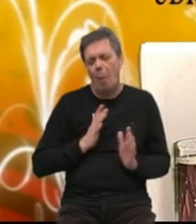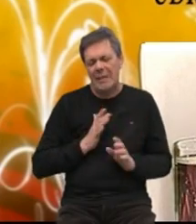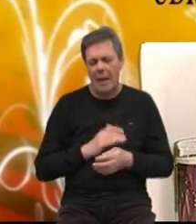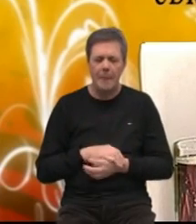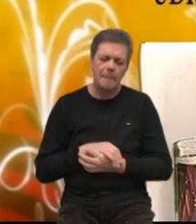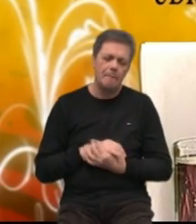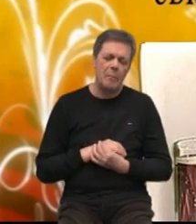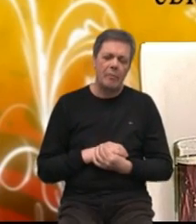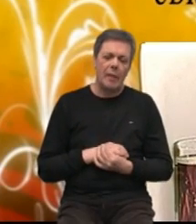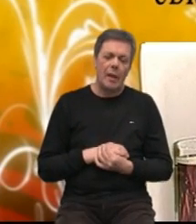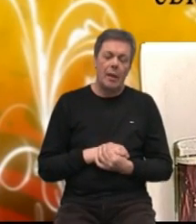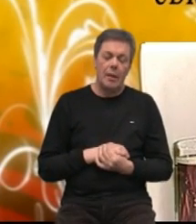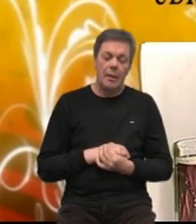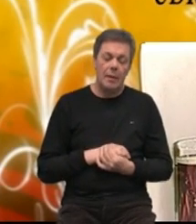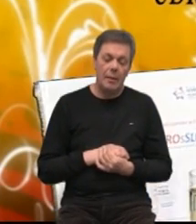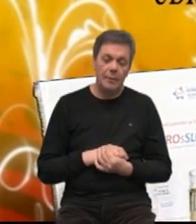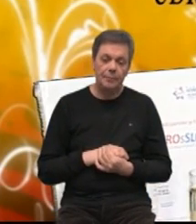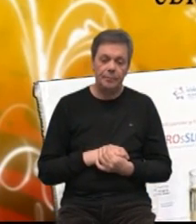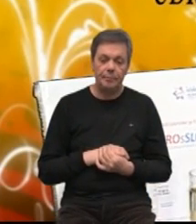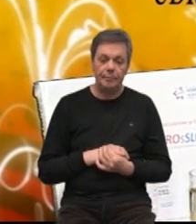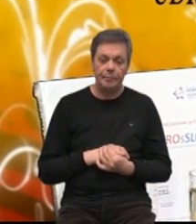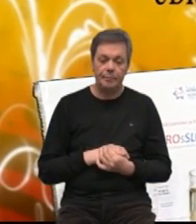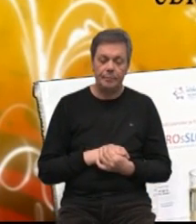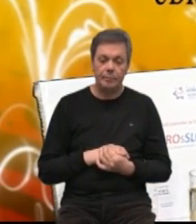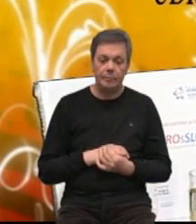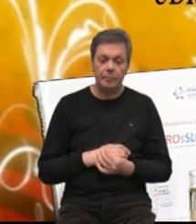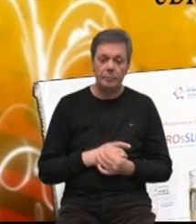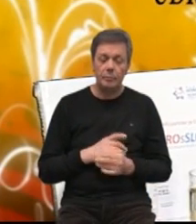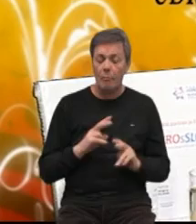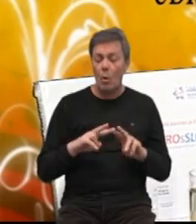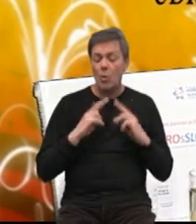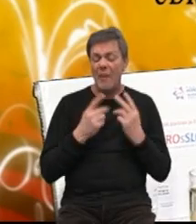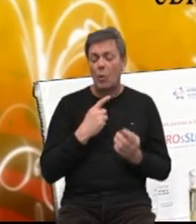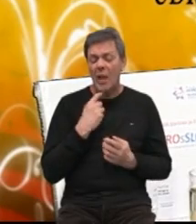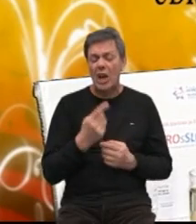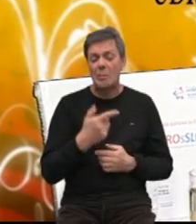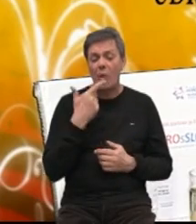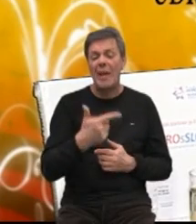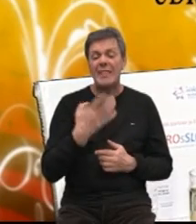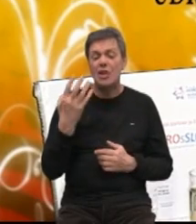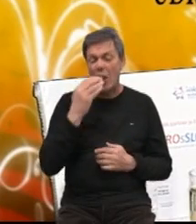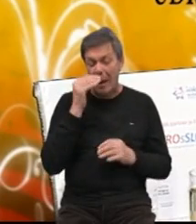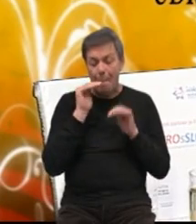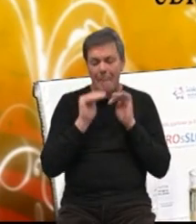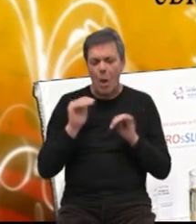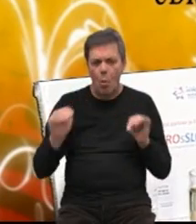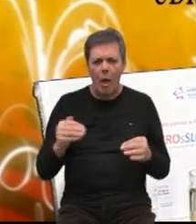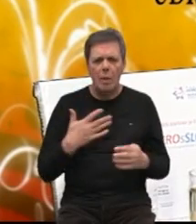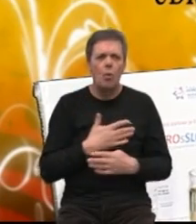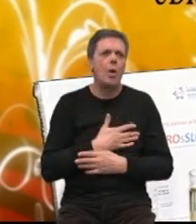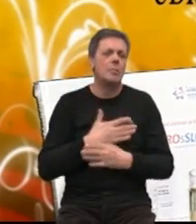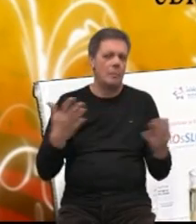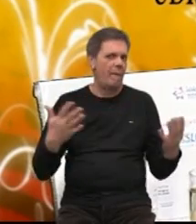ali je već jedan drugi način da se tretira. A u svijetu, kad kažemo 24 milijuna, to je